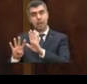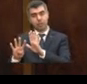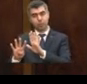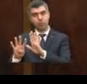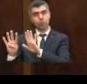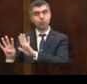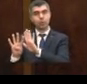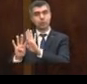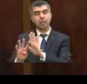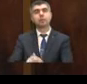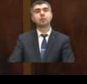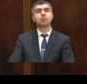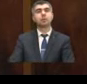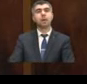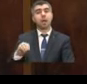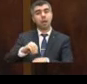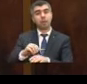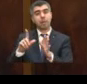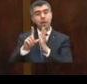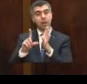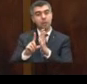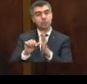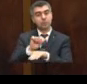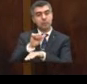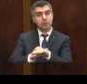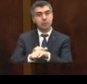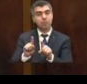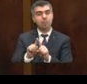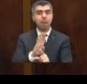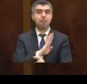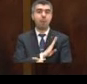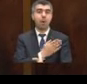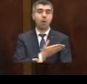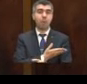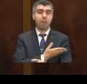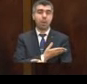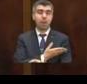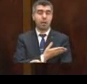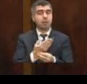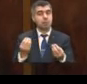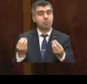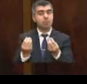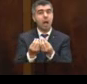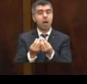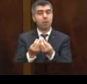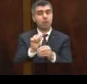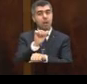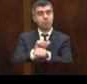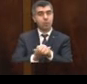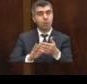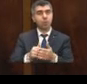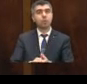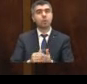و1599، وكذلك قانون التغطية الصحية للوالدين الذي لا زال قابعا في الغرفة الثانية، وكذلك التغطية الصحية للطلبة.